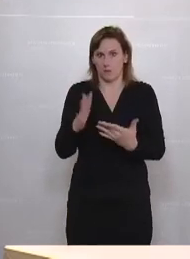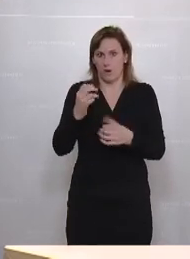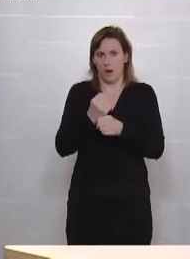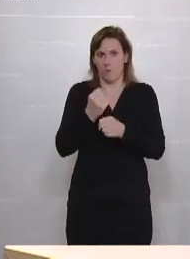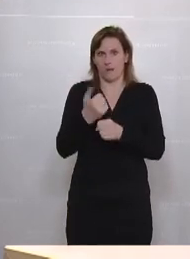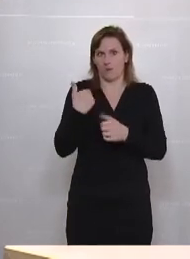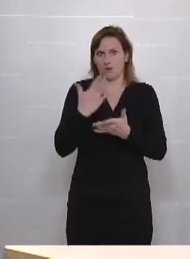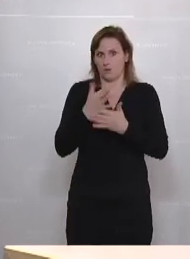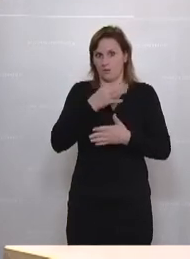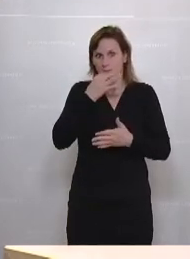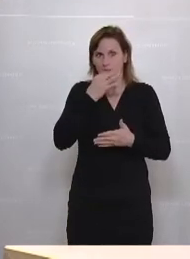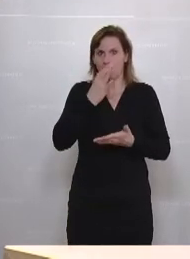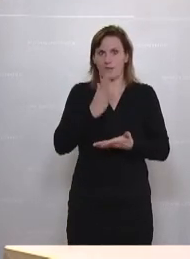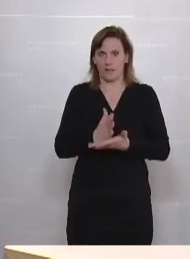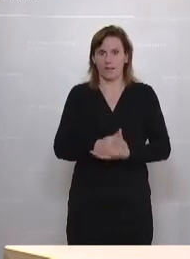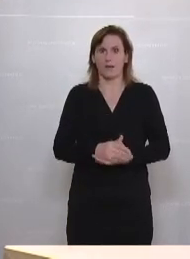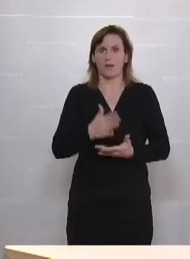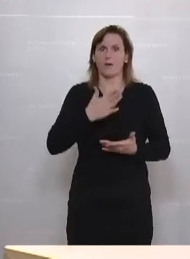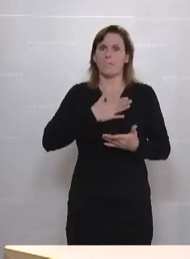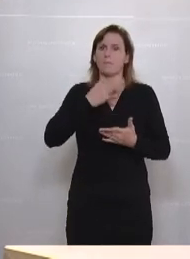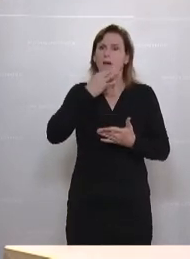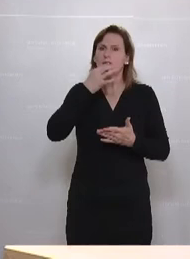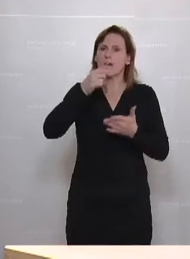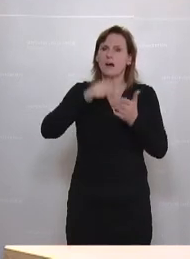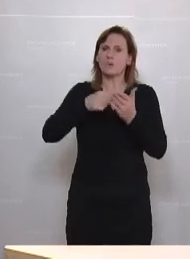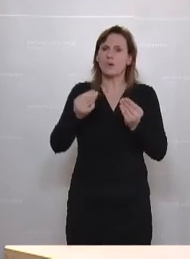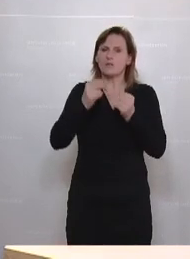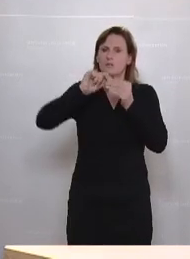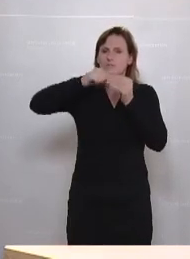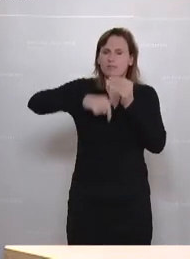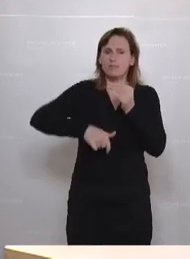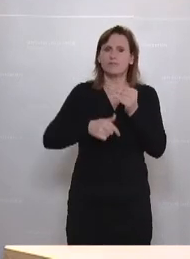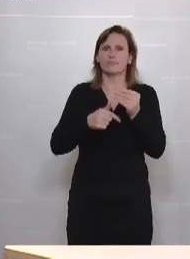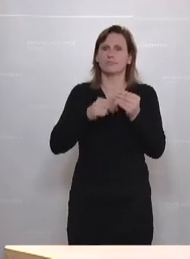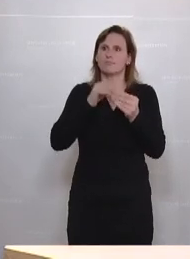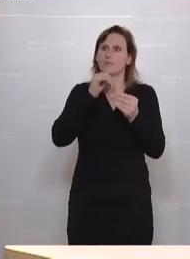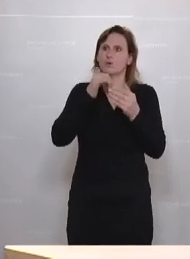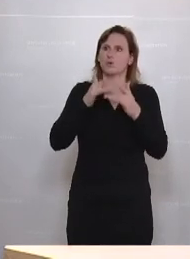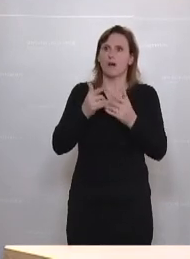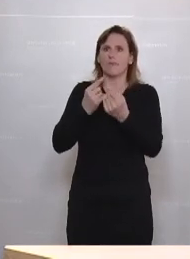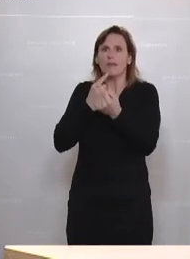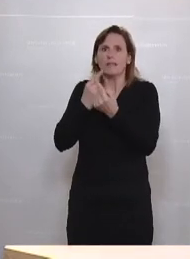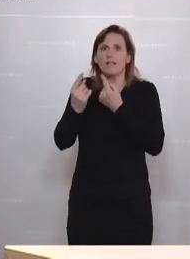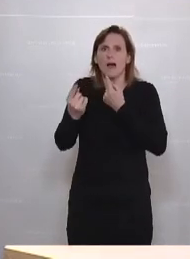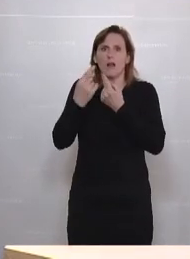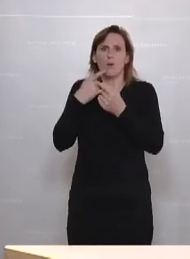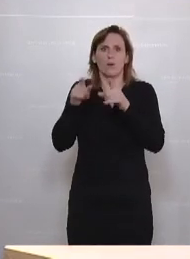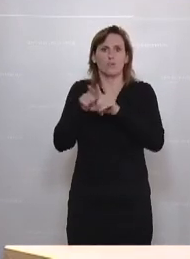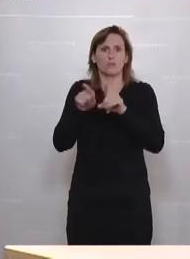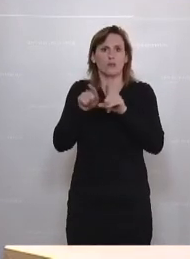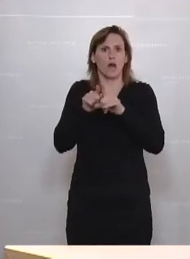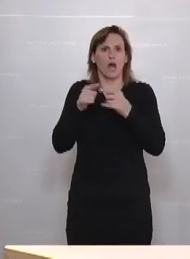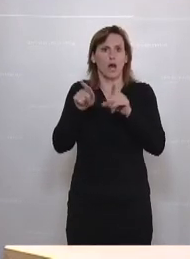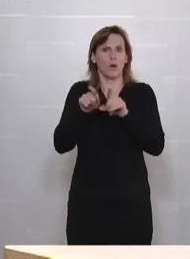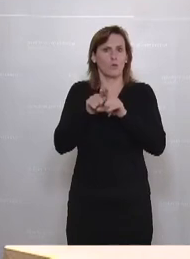ausgeführt haben. Meine Frage geht jetzt noch ein bisschen weiter. Wir sprechen ja nicht nur über Non-Proliferation, sondern überhaupt über Abrüstung.